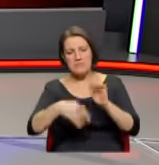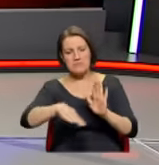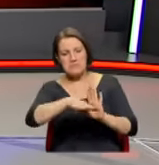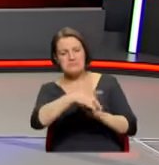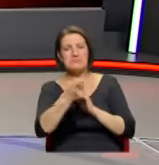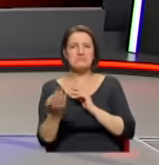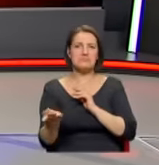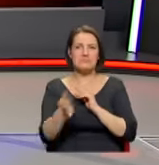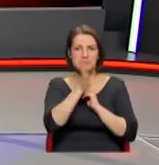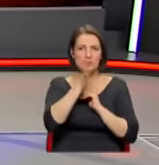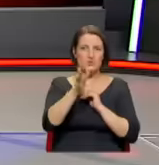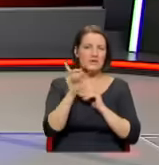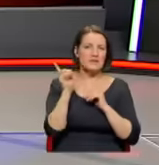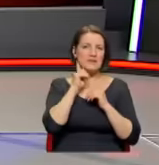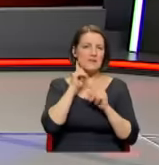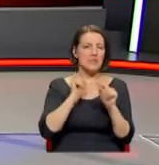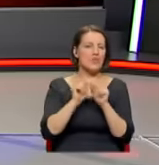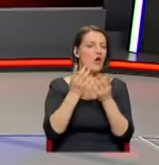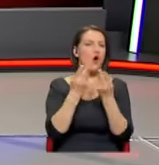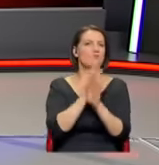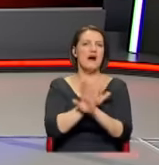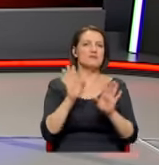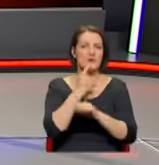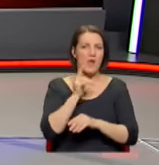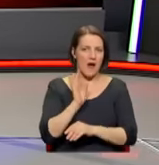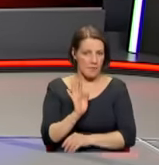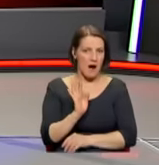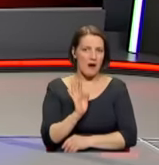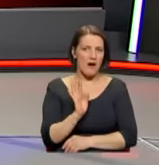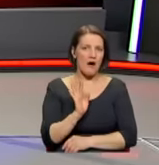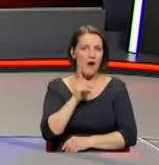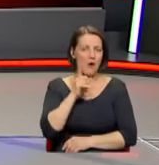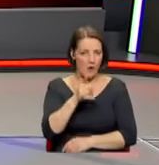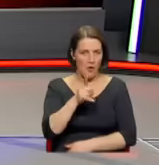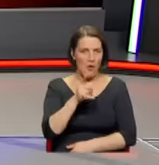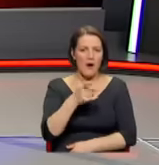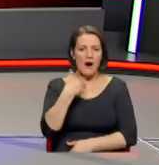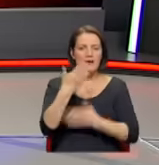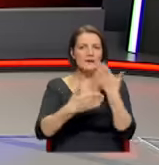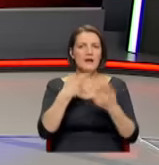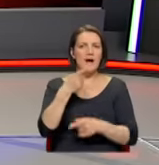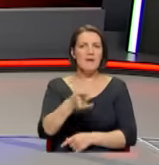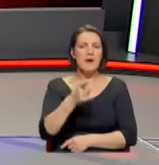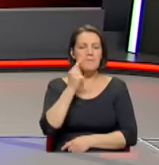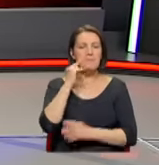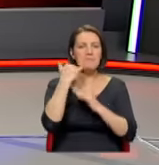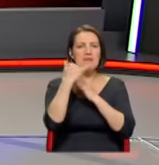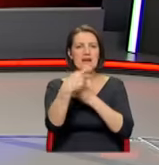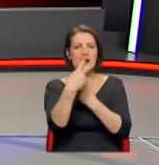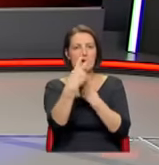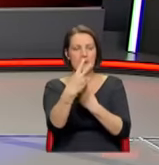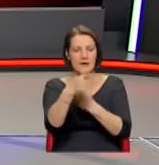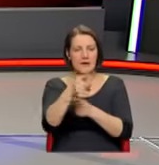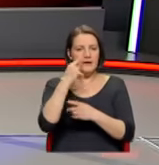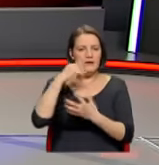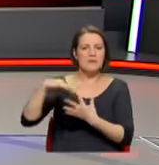itibarlar, biliyorsunuz itibardan tasarruf olmaz diyorlar ya, o itibar, bahsi geçen itibar milletin, bu